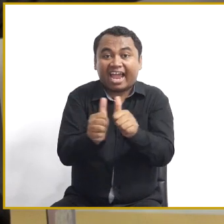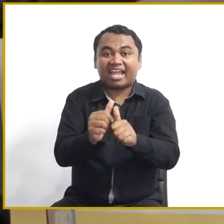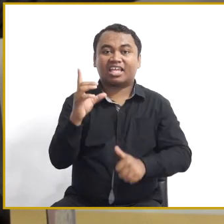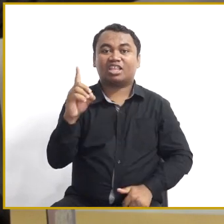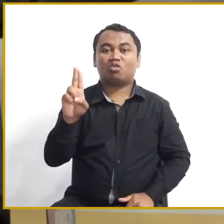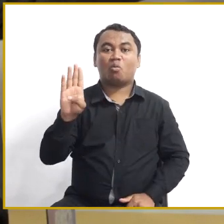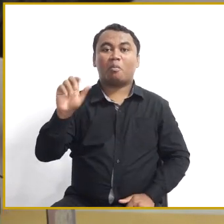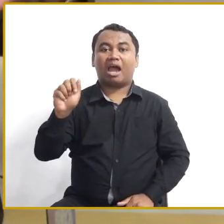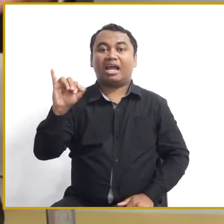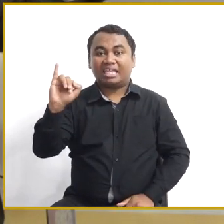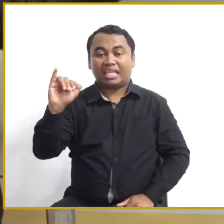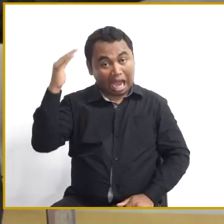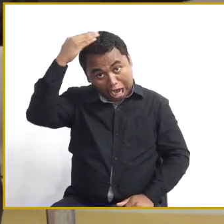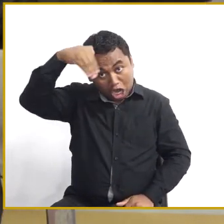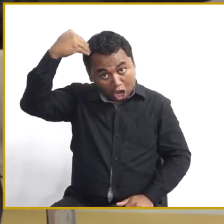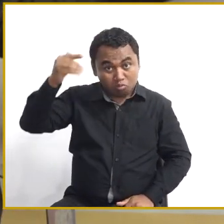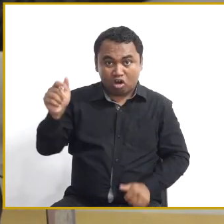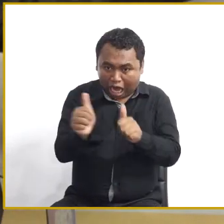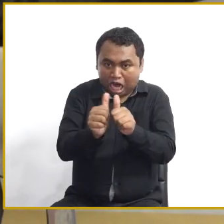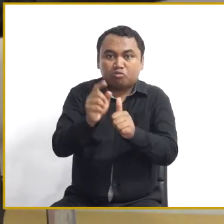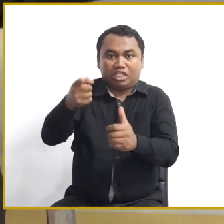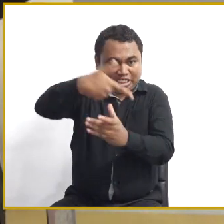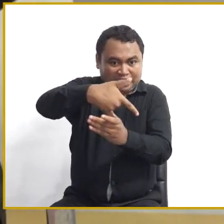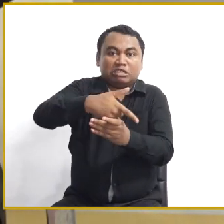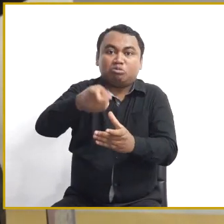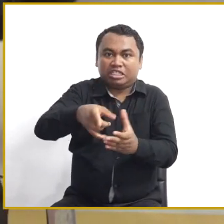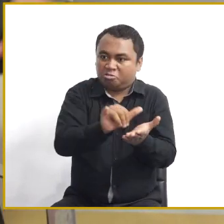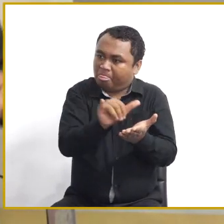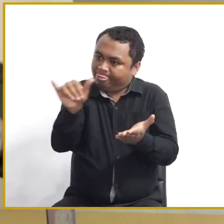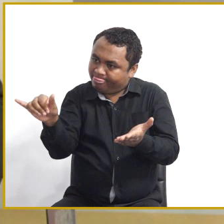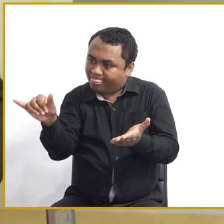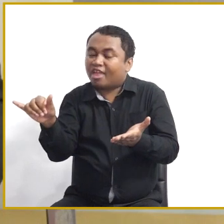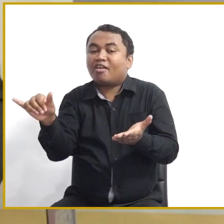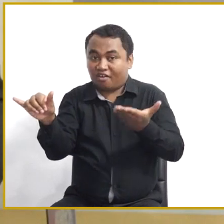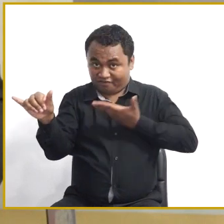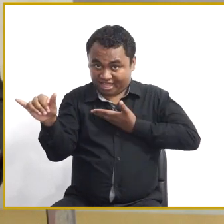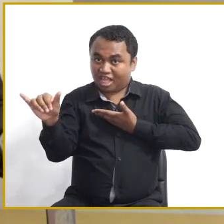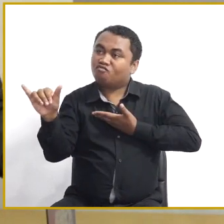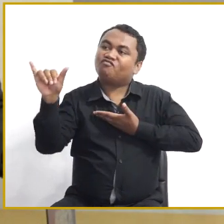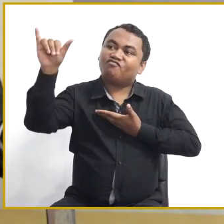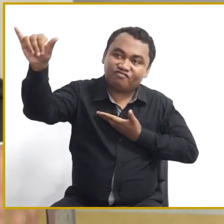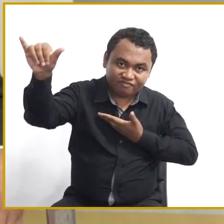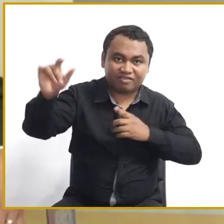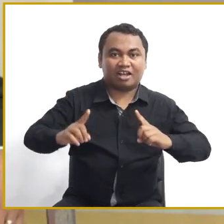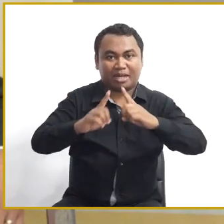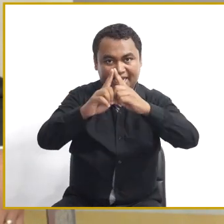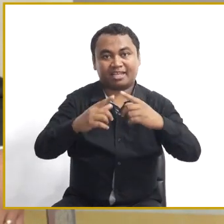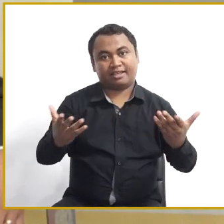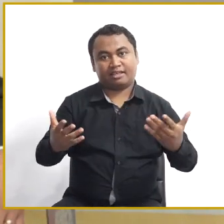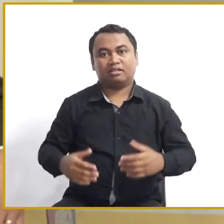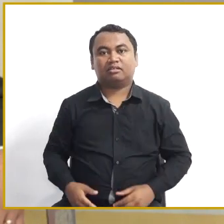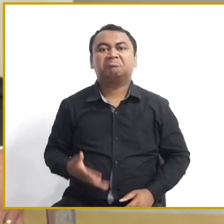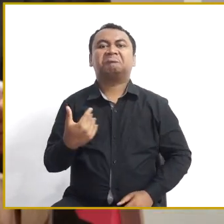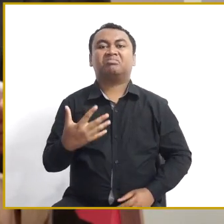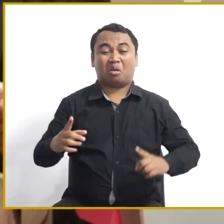chargement dia eo no atao eb eo Dubai indray izy a no miparitaka makany Paris satria me Paris reny malala. Zay